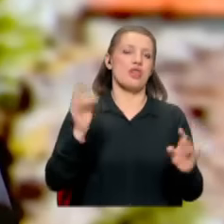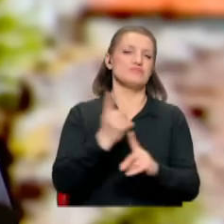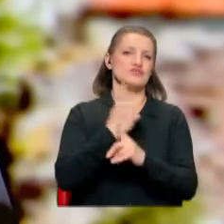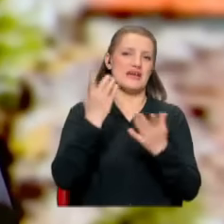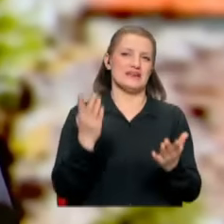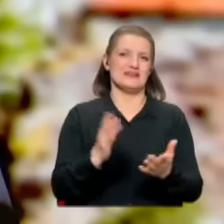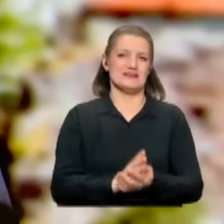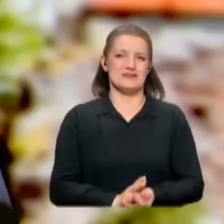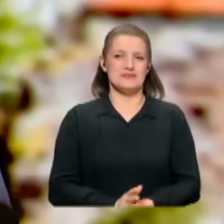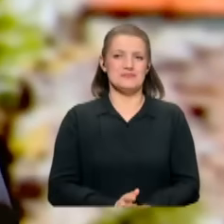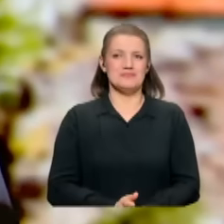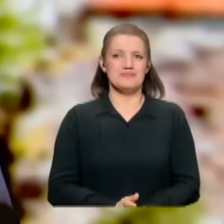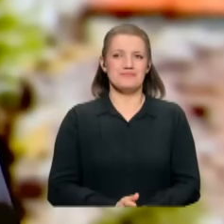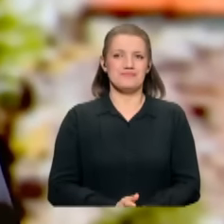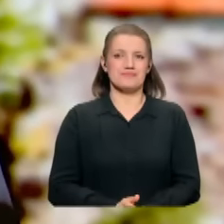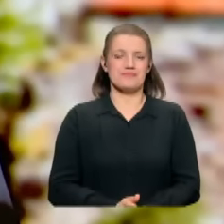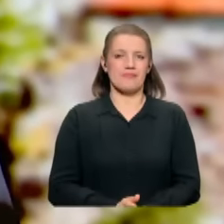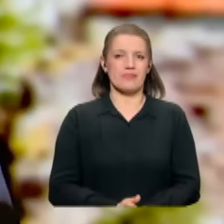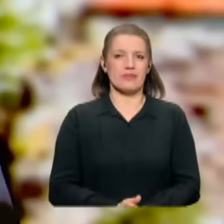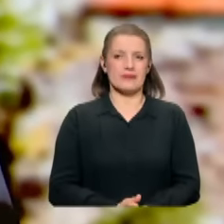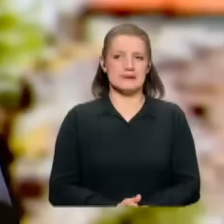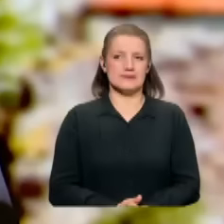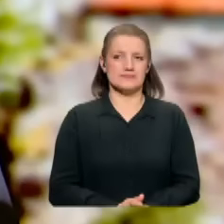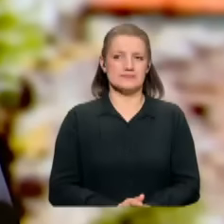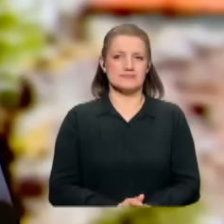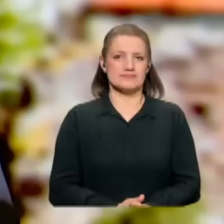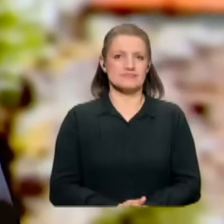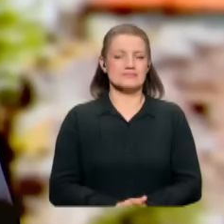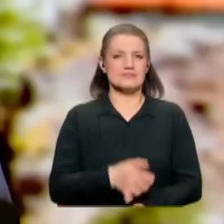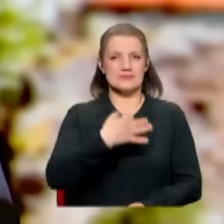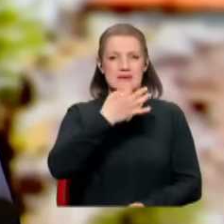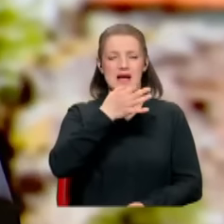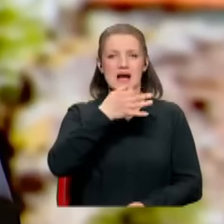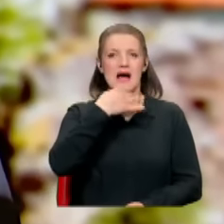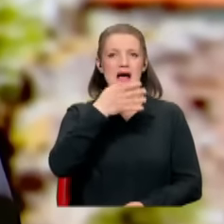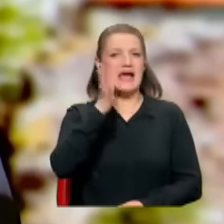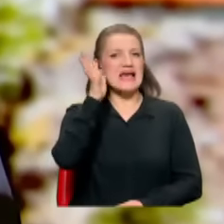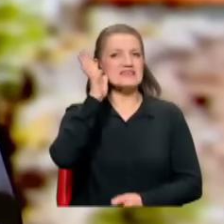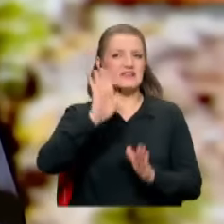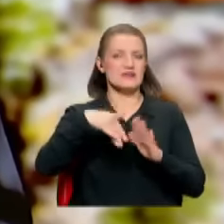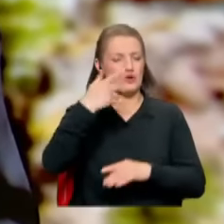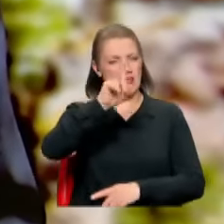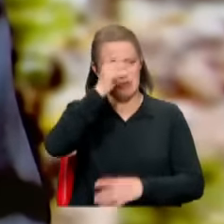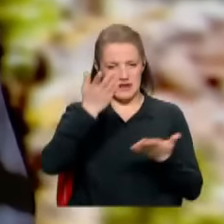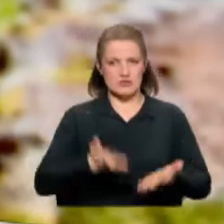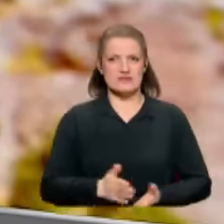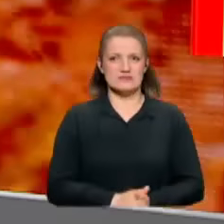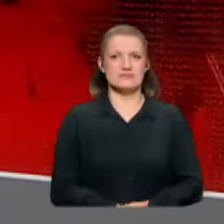herhalde. Yani bu arada haber şeyindir ezandan sonra Allah kabul